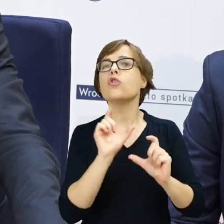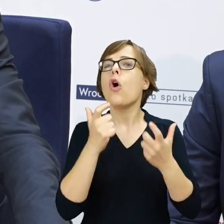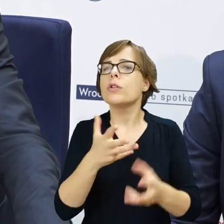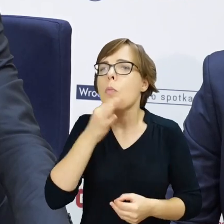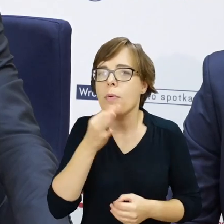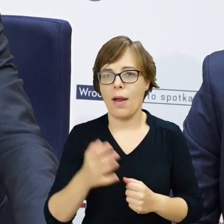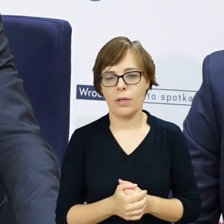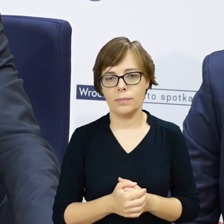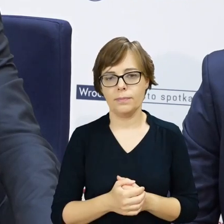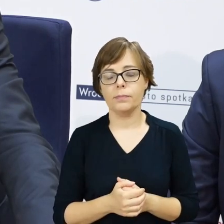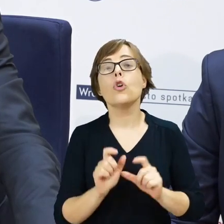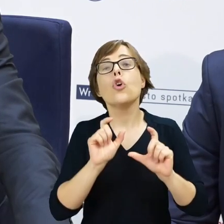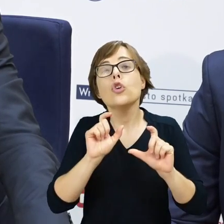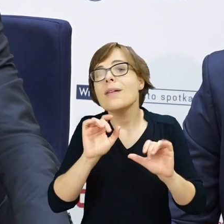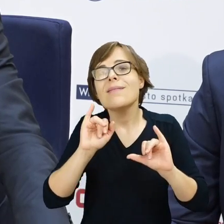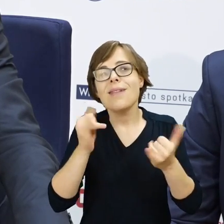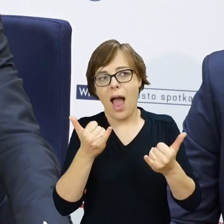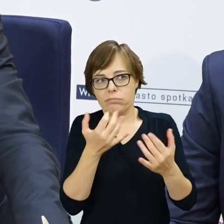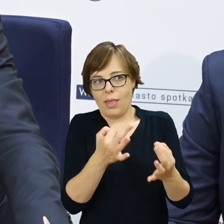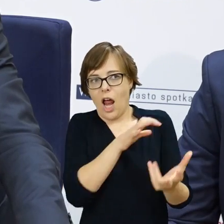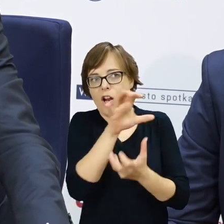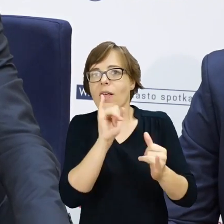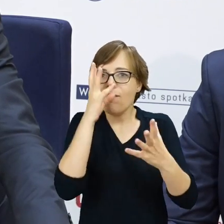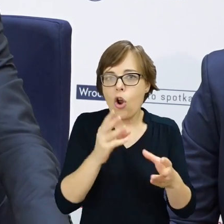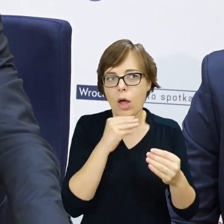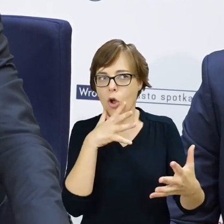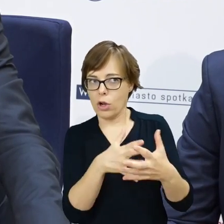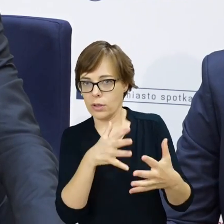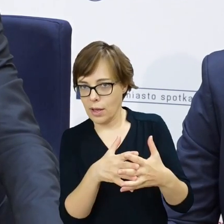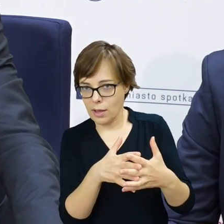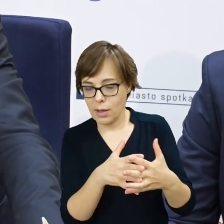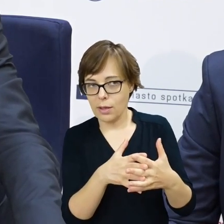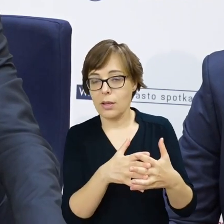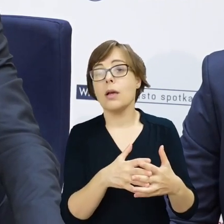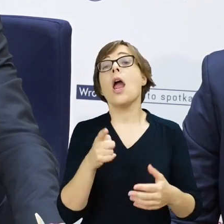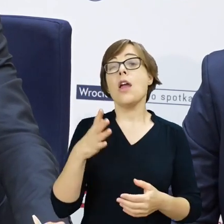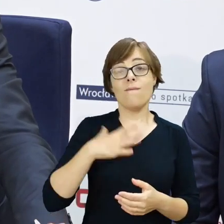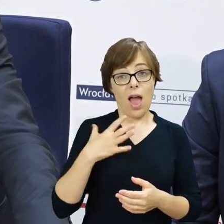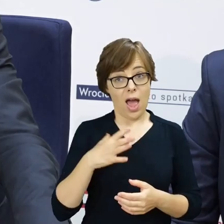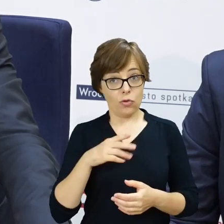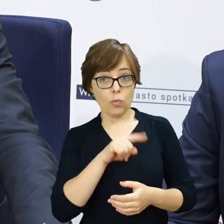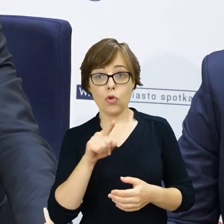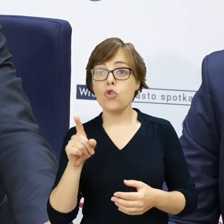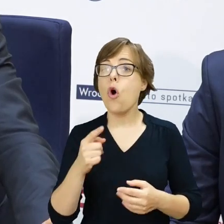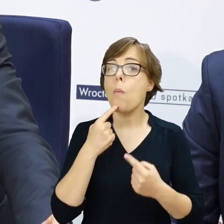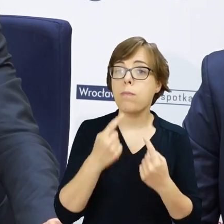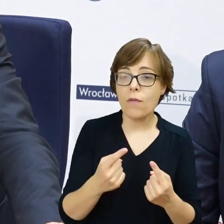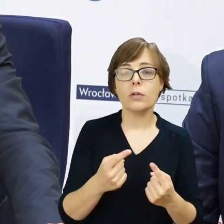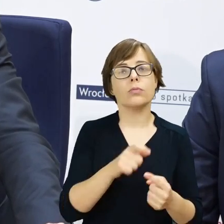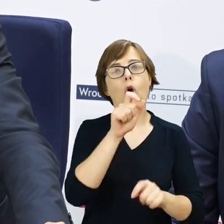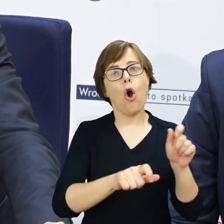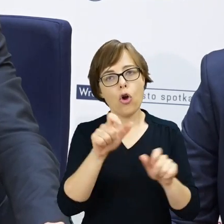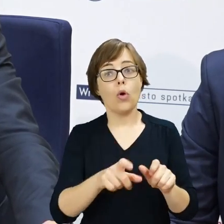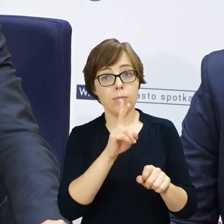albo gorsze, możemy postawić? I oddajmy głos ludziom z pierwszej linii, z pola walki, a także sędziom